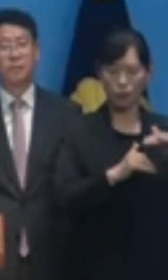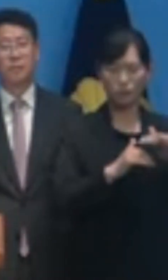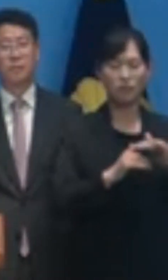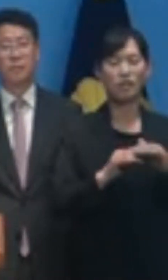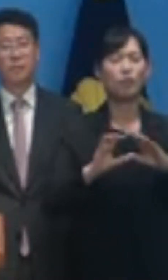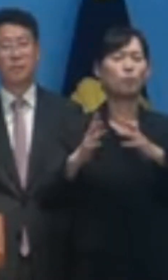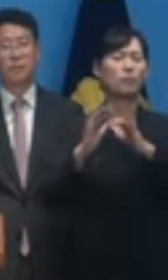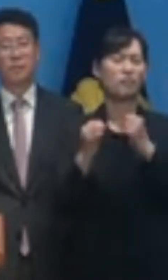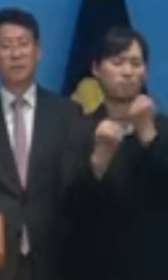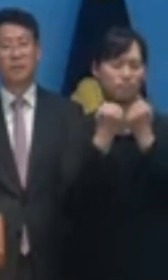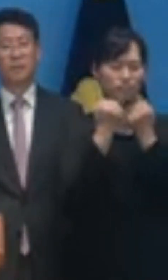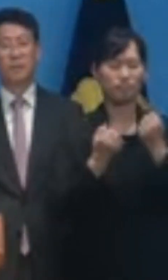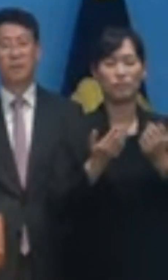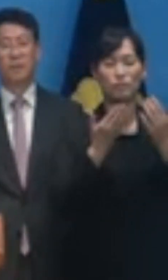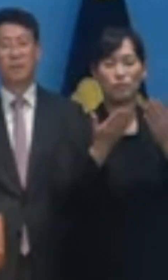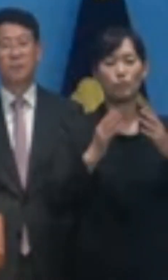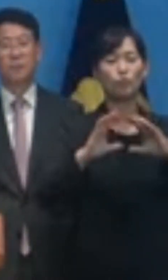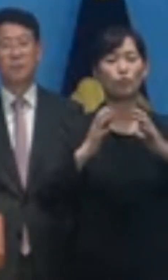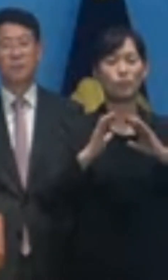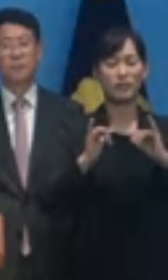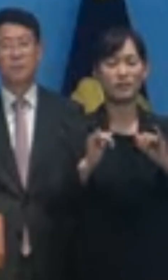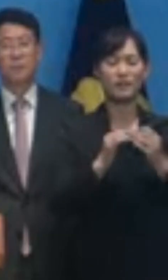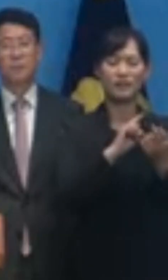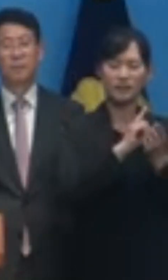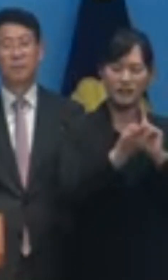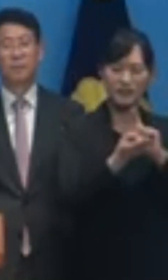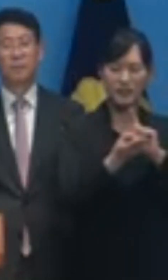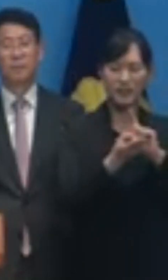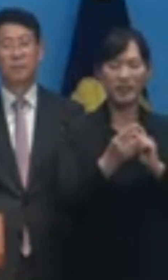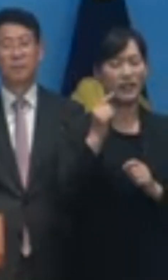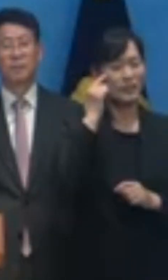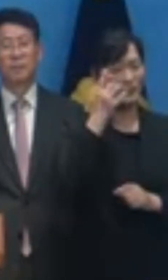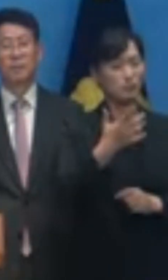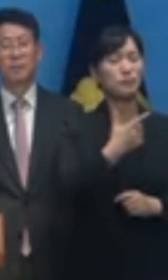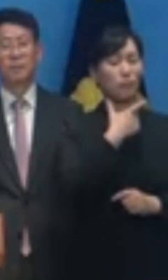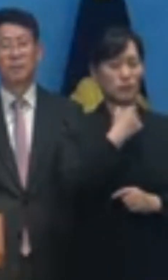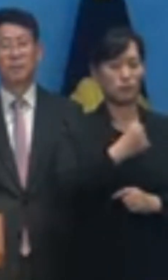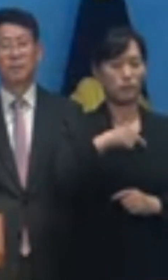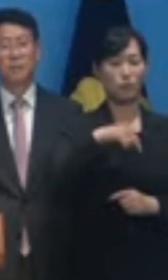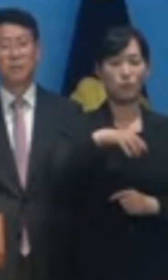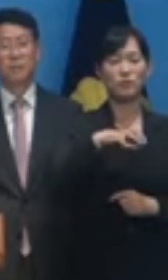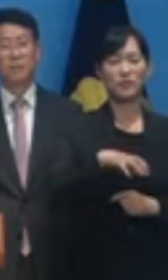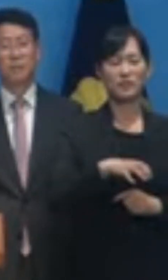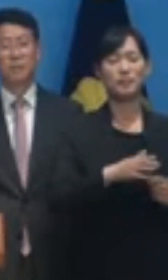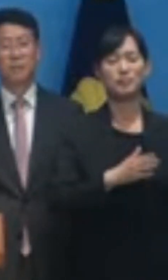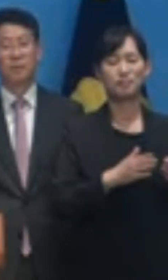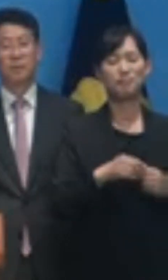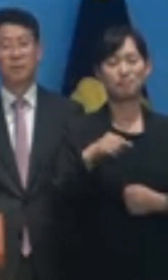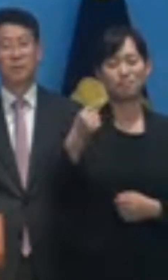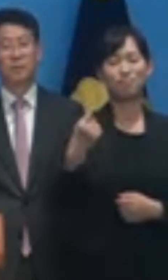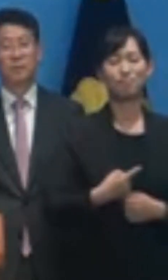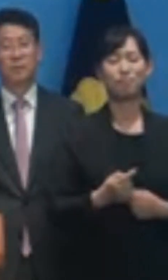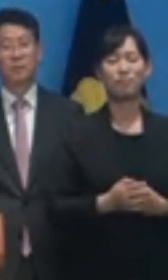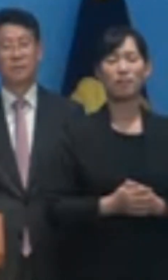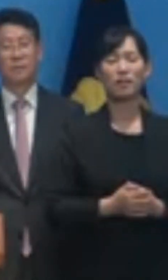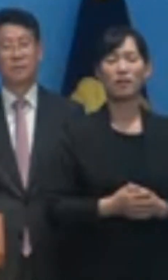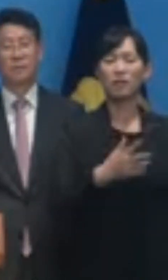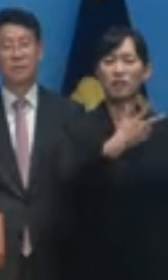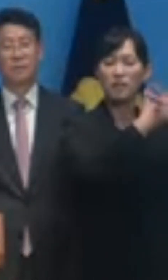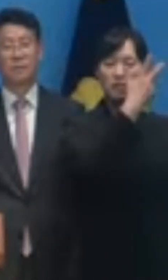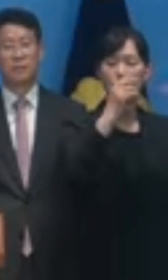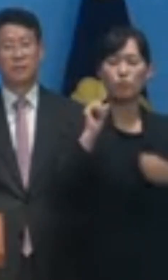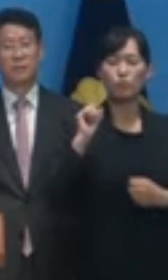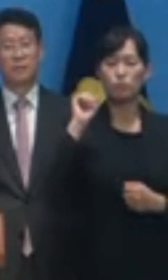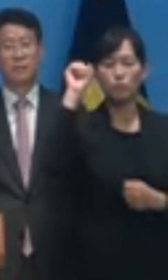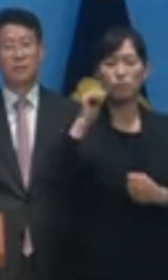아울러 국민을 대신해 질문을 드리고자 이 자리를 마련했습니다. 이재명